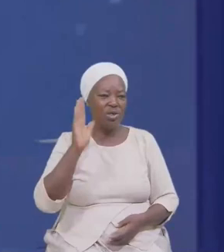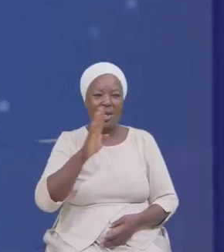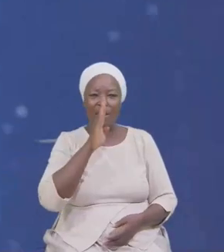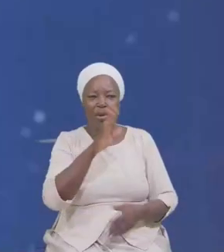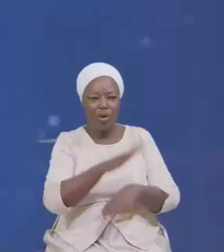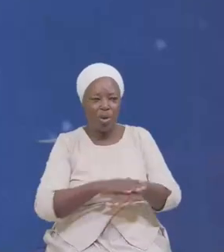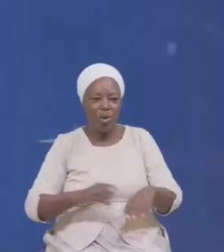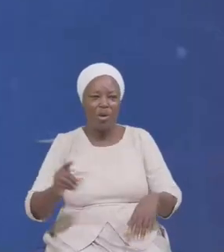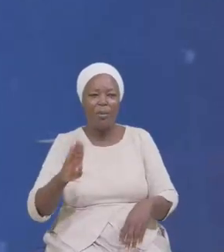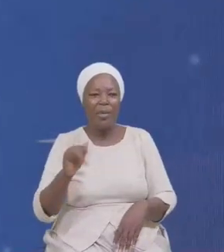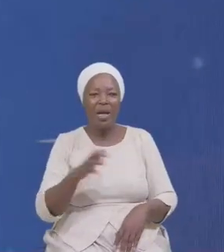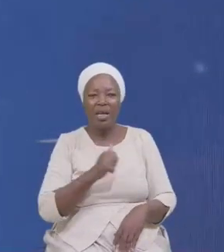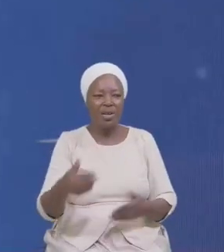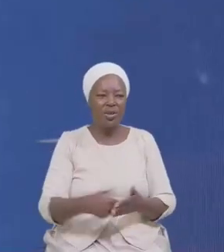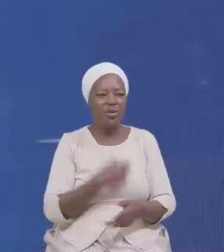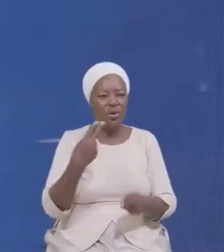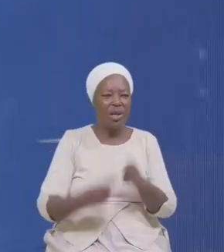nouveau.